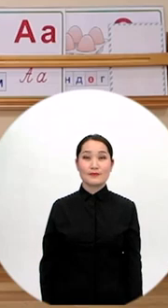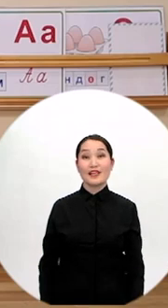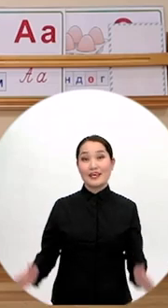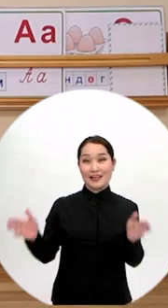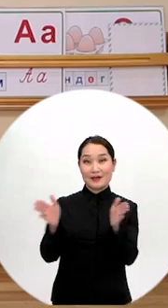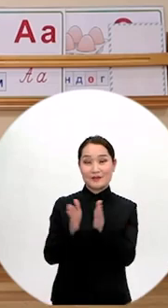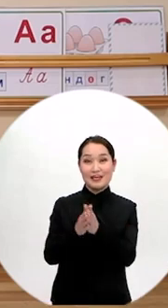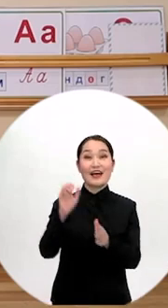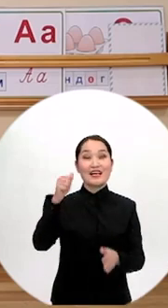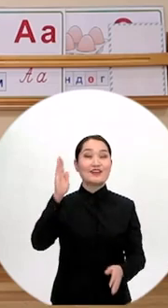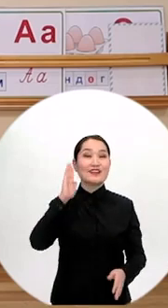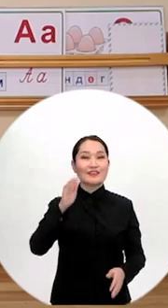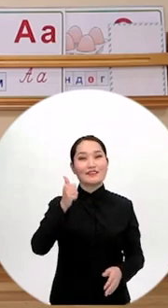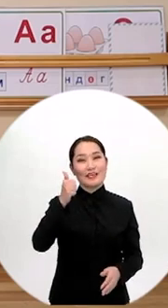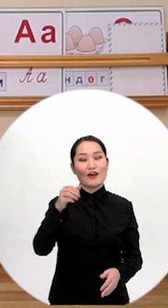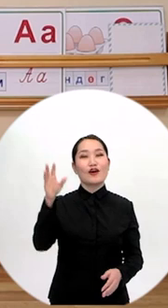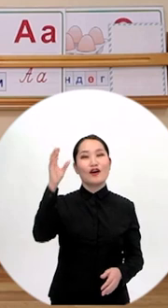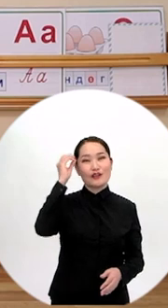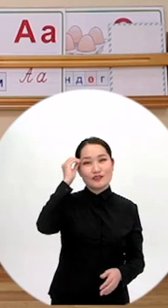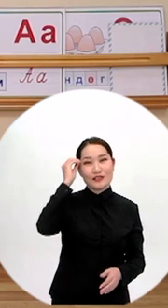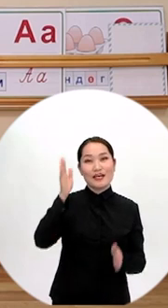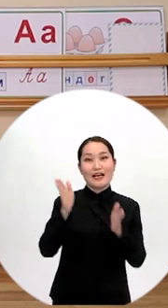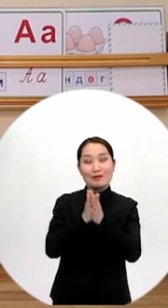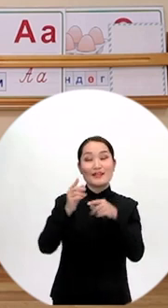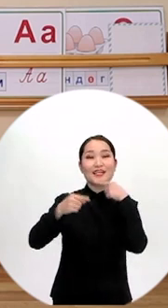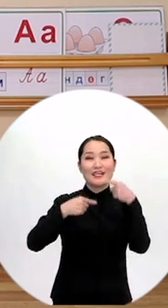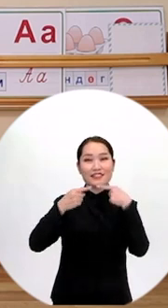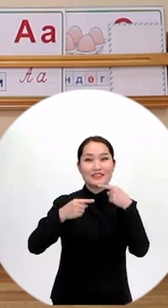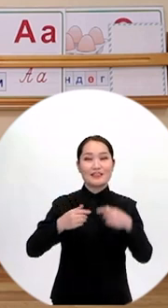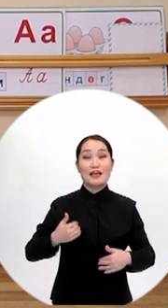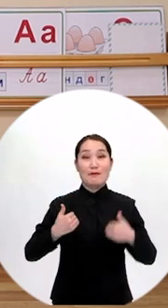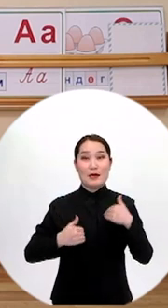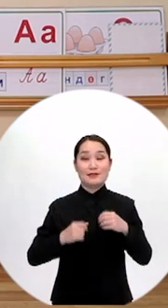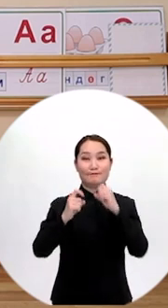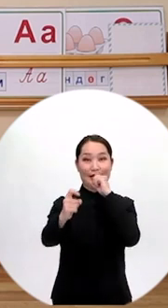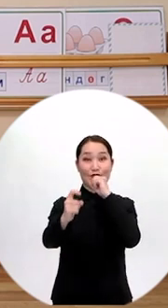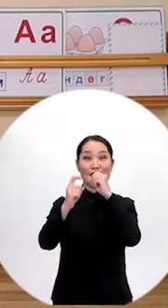Бүгдээрээ алуунгоо их сэдвээ хэрхэн ойлгосноо хамтран ярилцъя. Багш нь асуулт